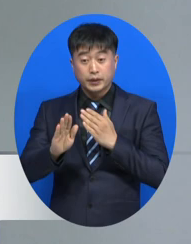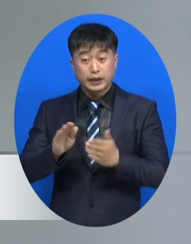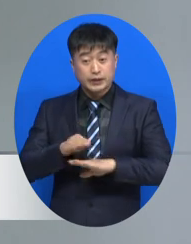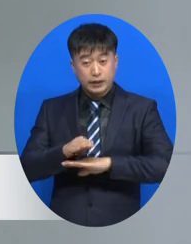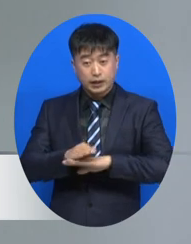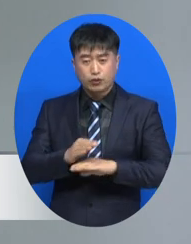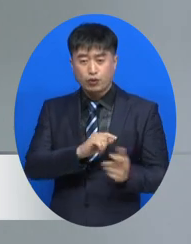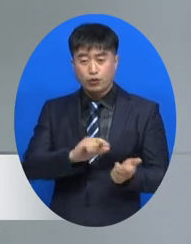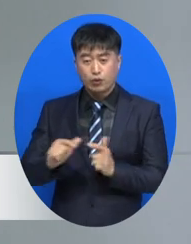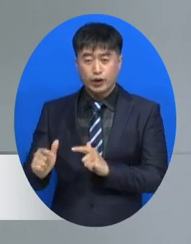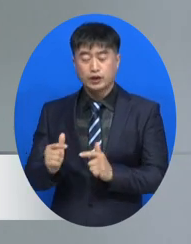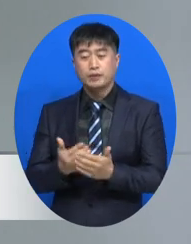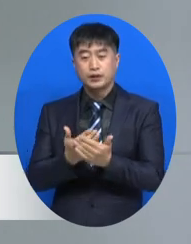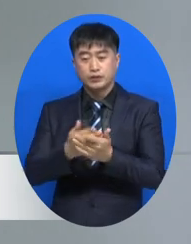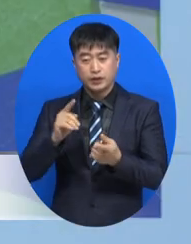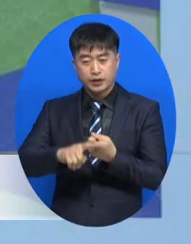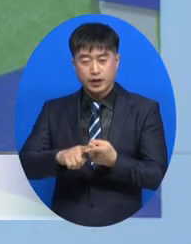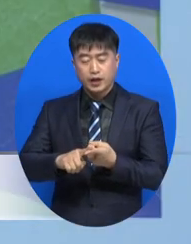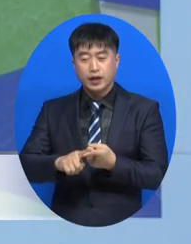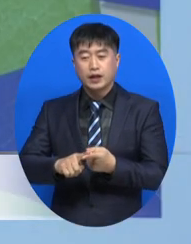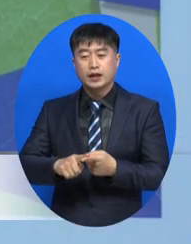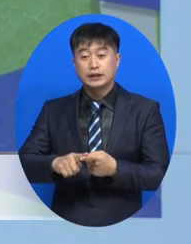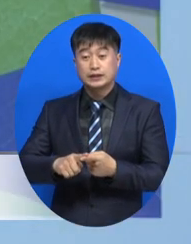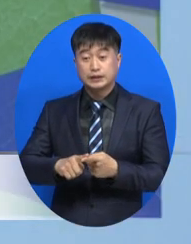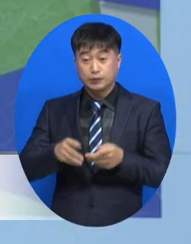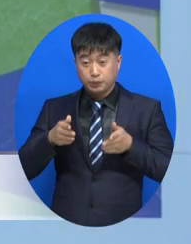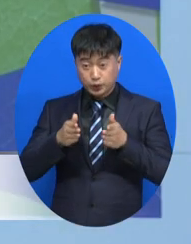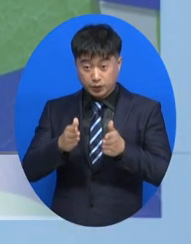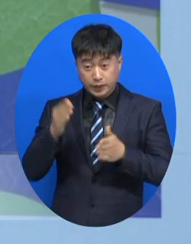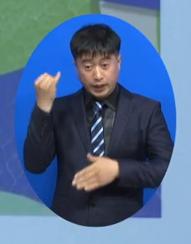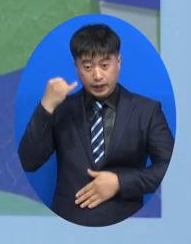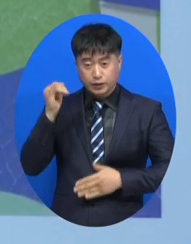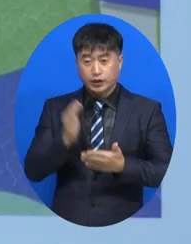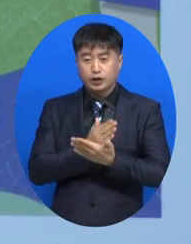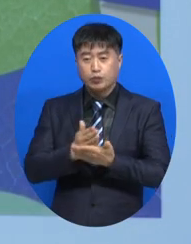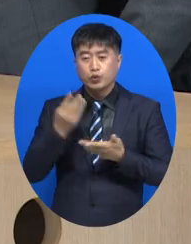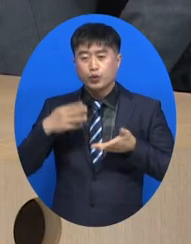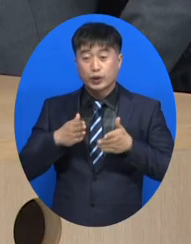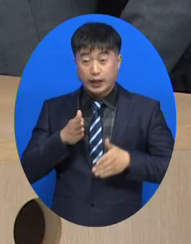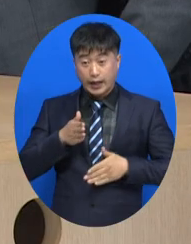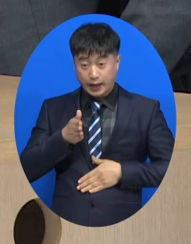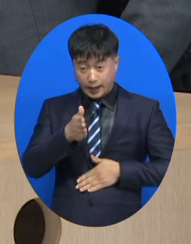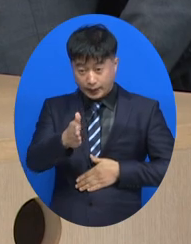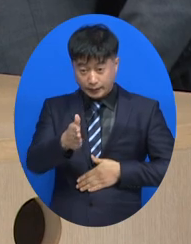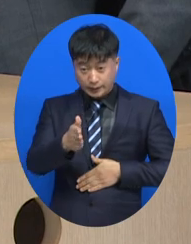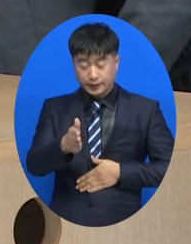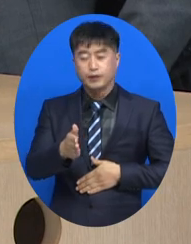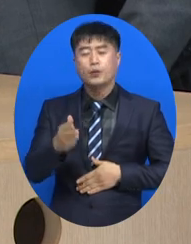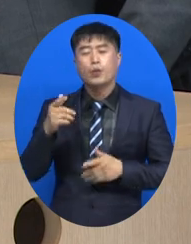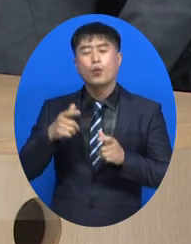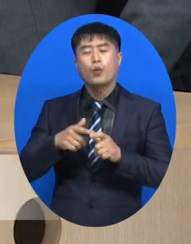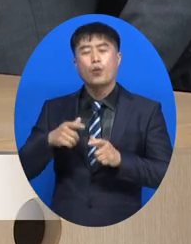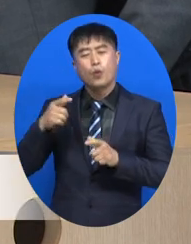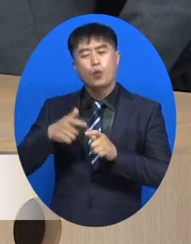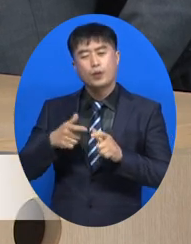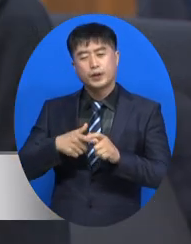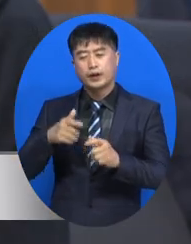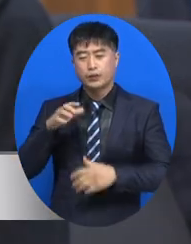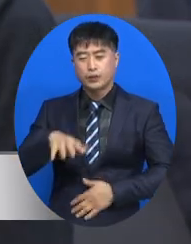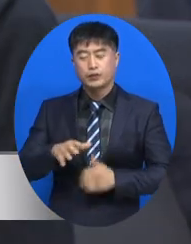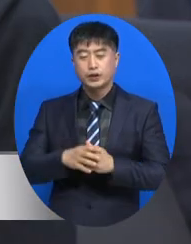먹거리가 될 미래 성장 산업에 대한 동향과 아이디어를 나누며 경기도가 나아갈 방향에 대해 함께 고민하는 자리입니다